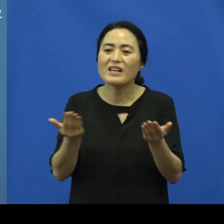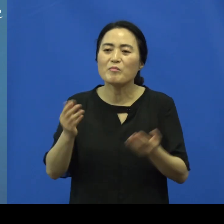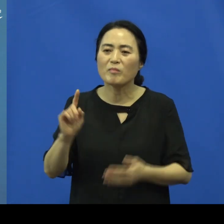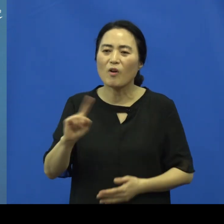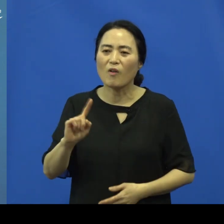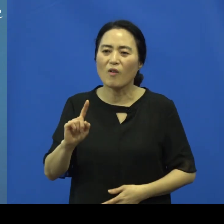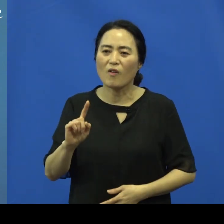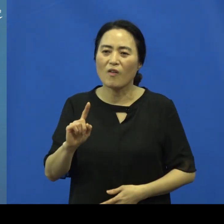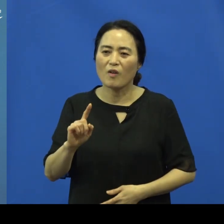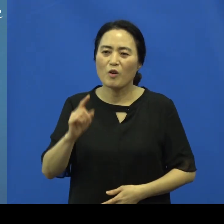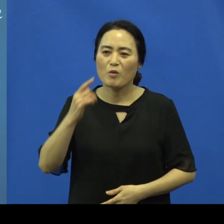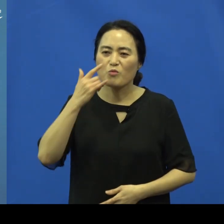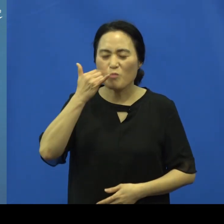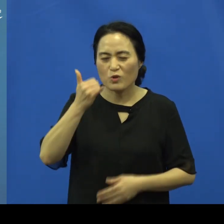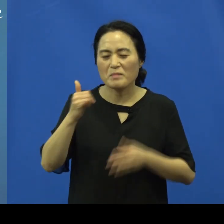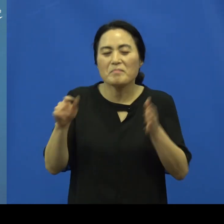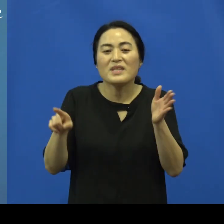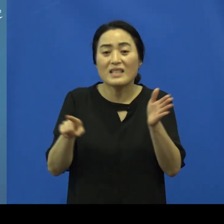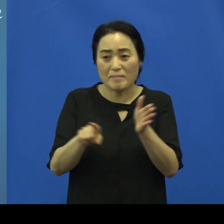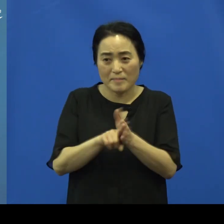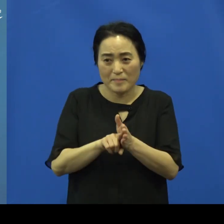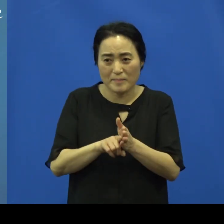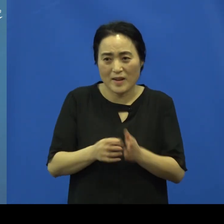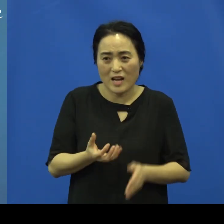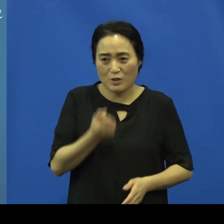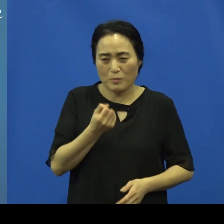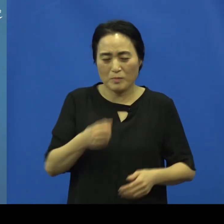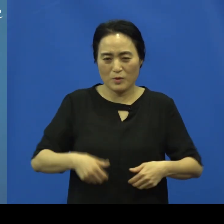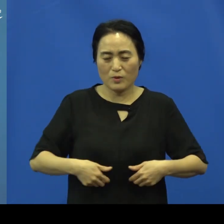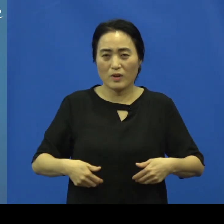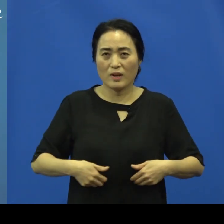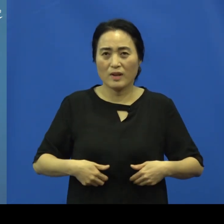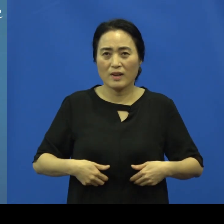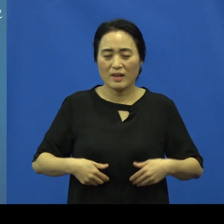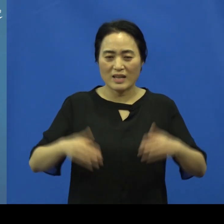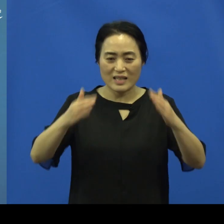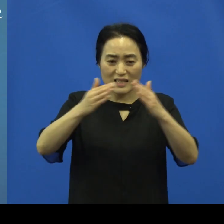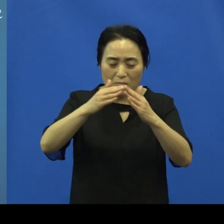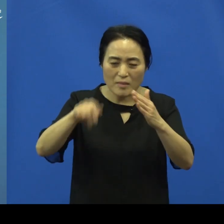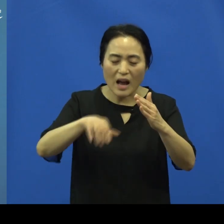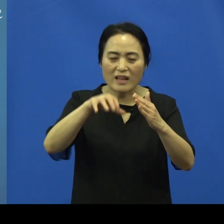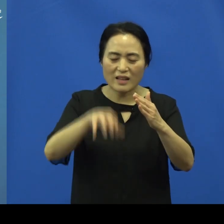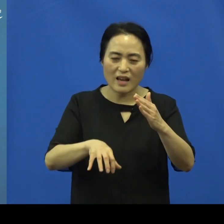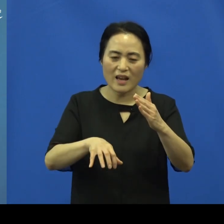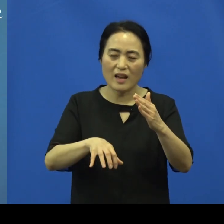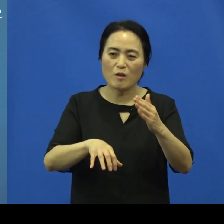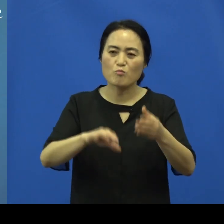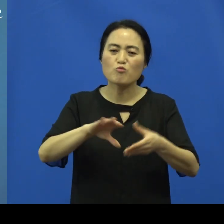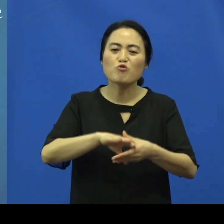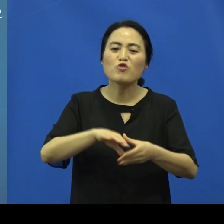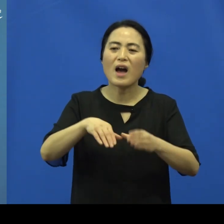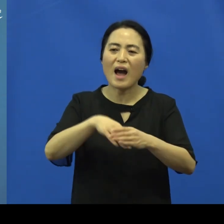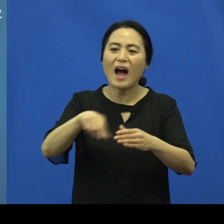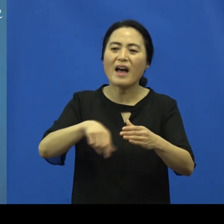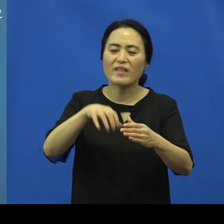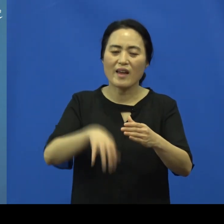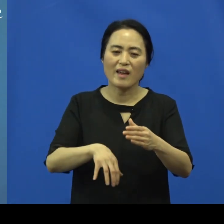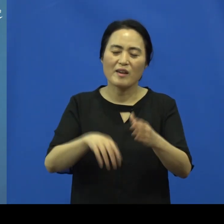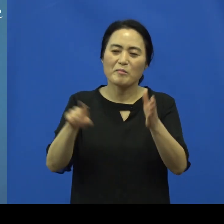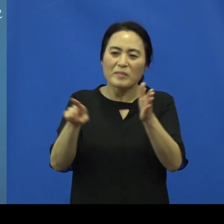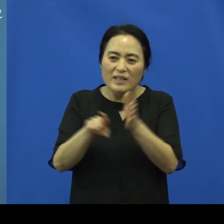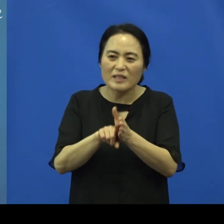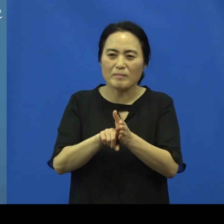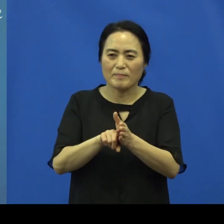믿음을 가지고 있는 거죠. 여러분, 가정 속에서 그 가정의 문화 속에 믿음이 있어야 돼요.